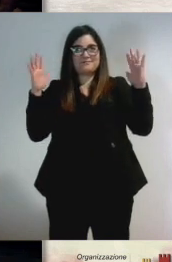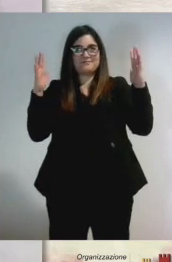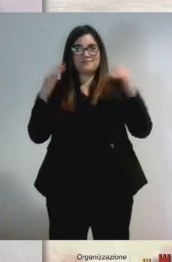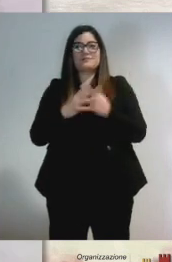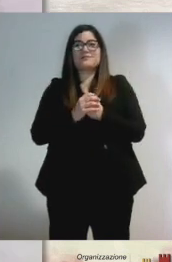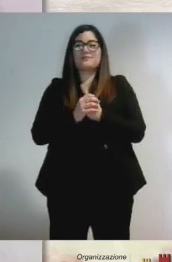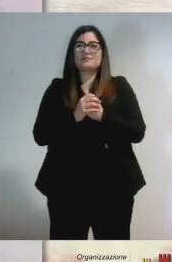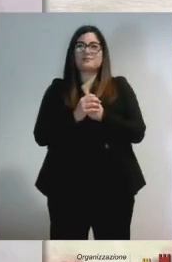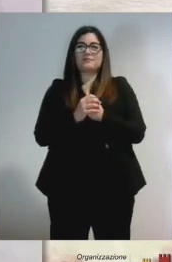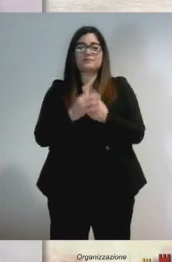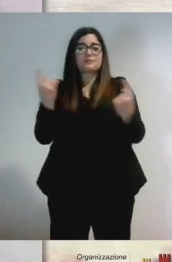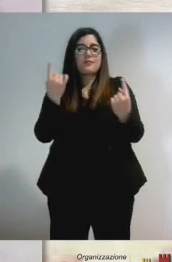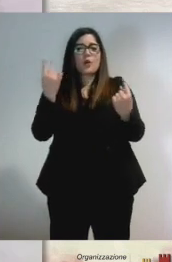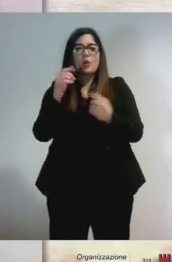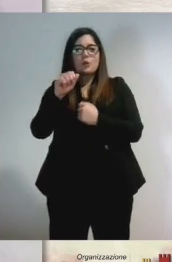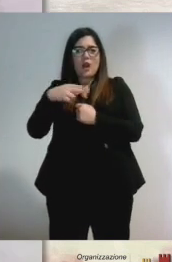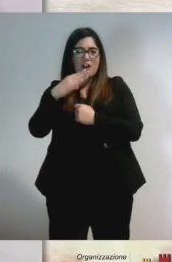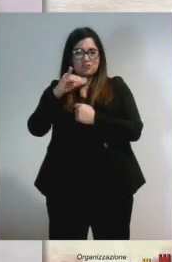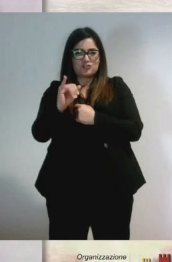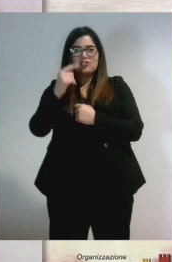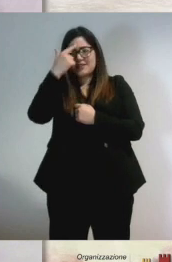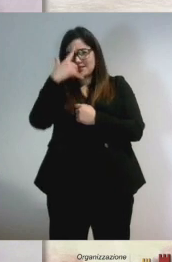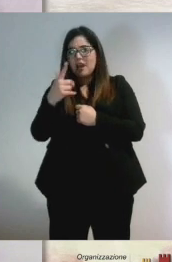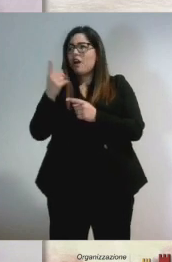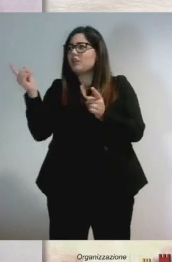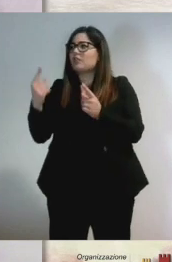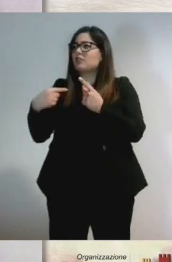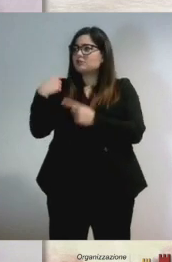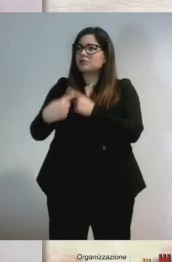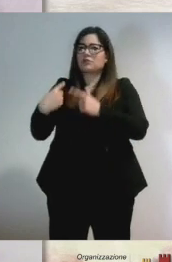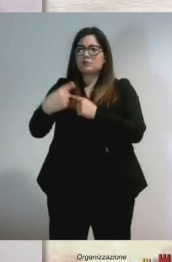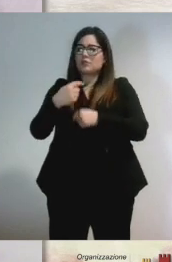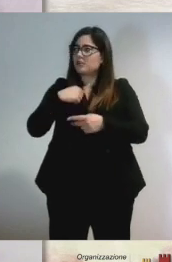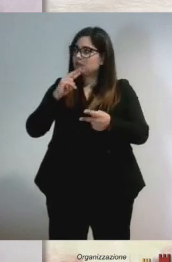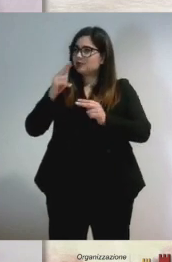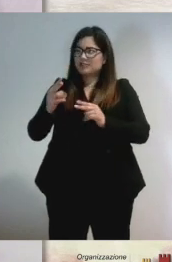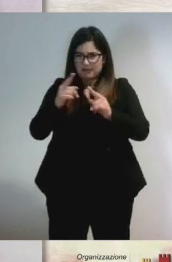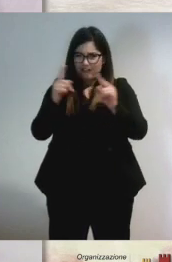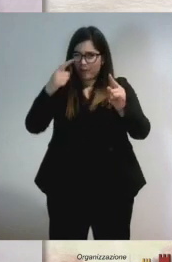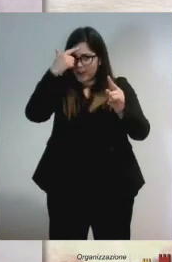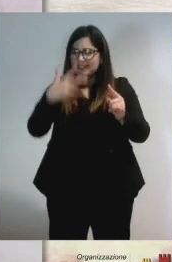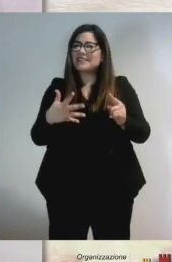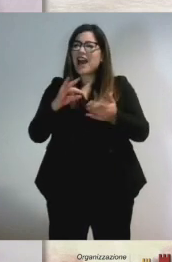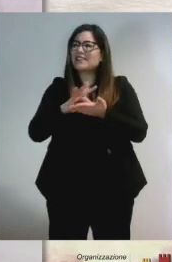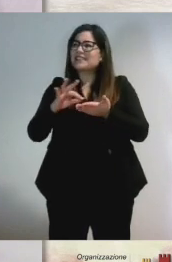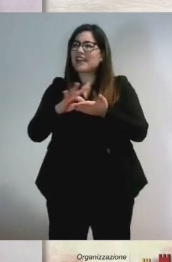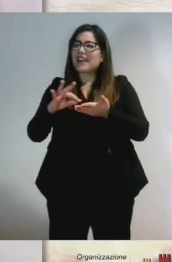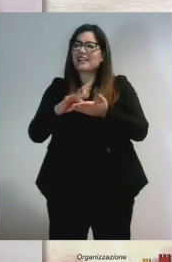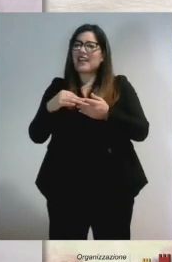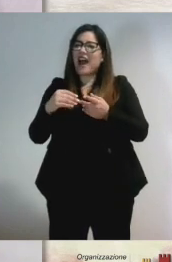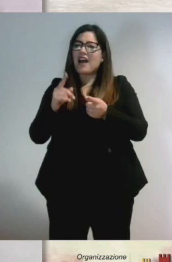e qualcuno del lanci sa che siccome continuavano io a un certo punto dissi Sapete quanti segretari di partito e quanti ministro ho visto passare